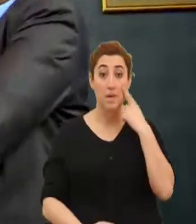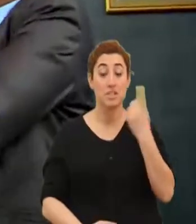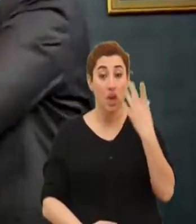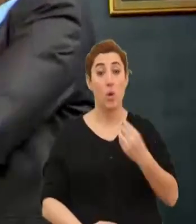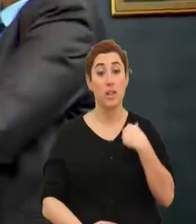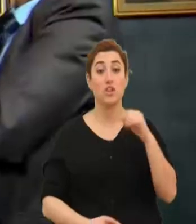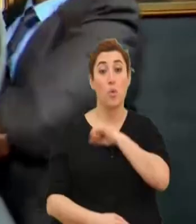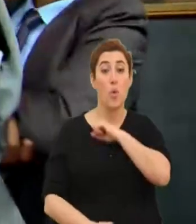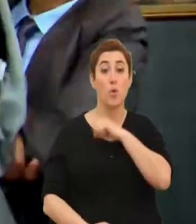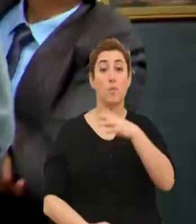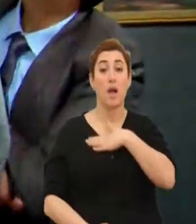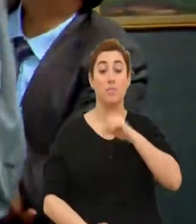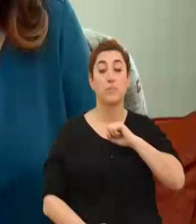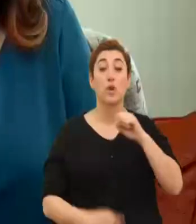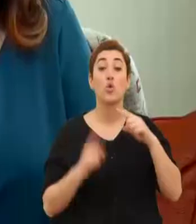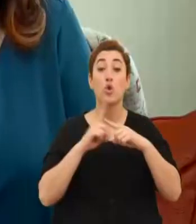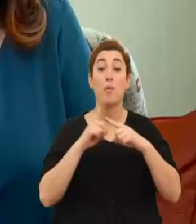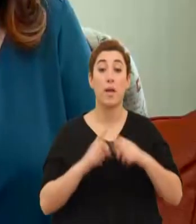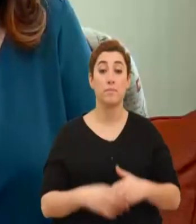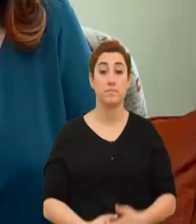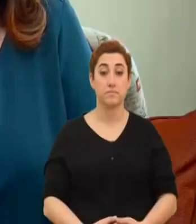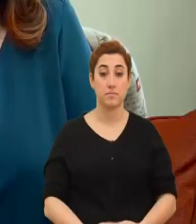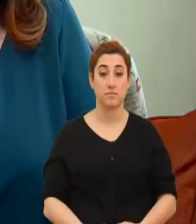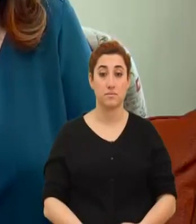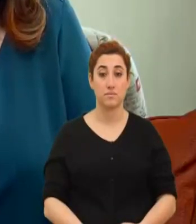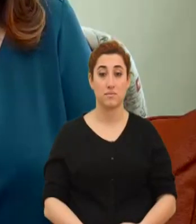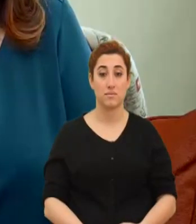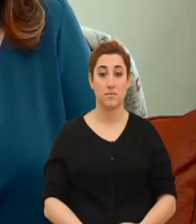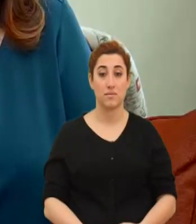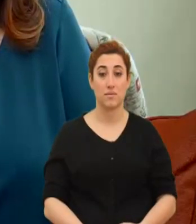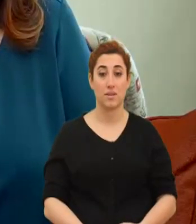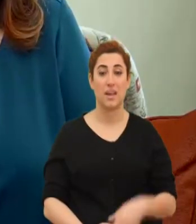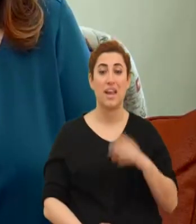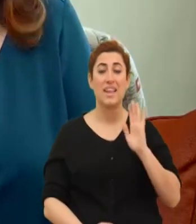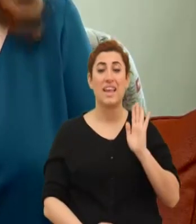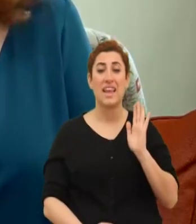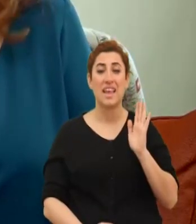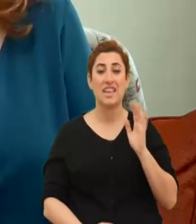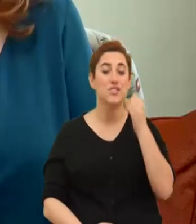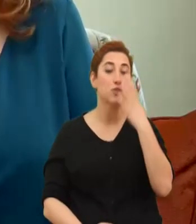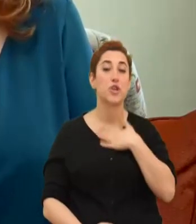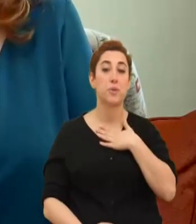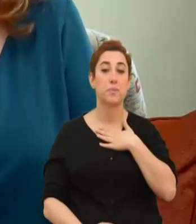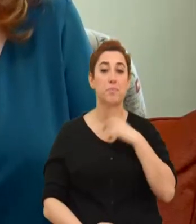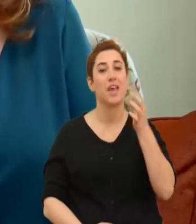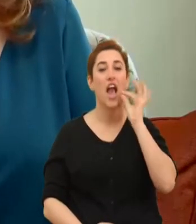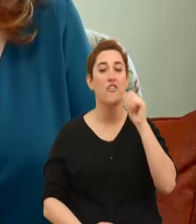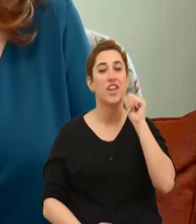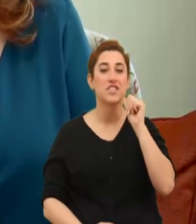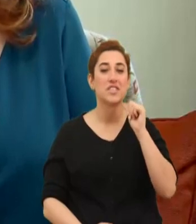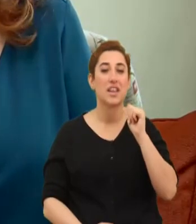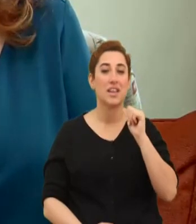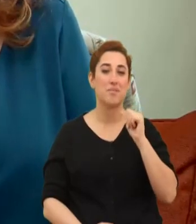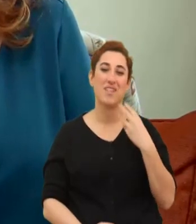şey olacak diye korkuyorum size. Kalbiniz... Tuğba! Evde masaj devam. Çiçeğim bir kahve istek